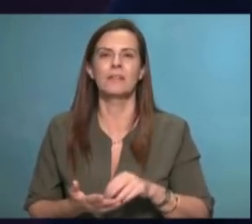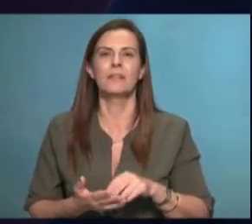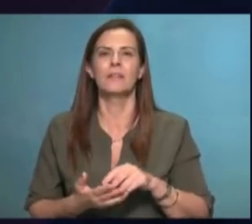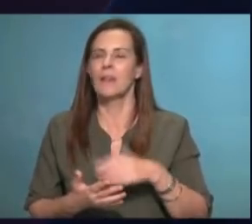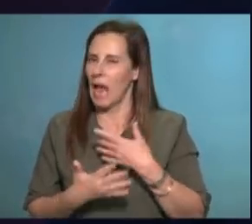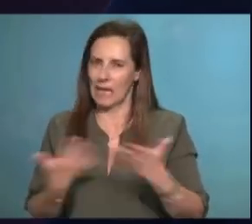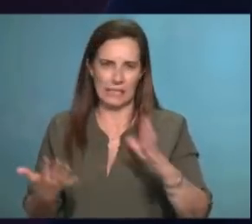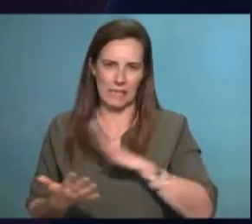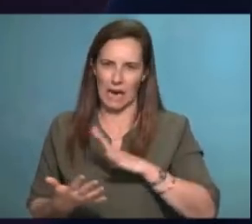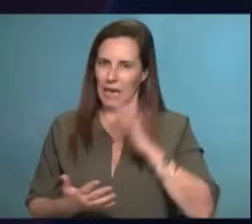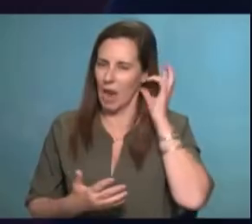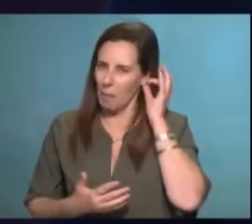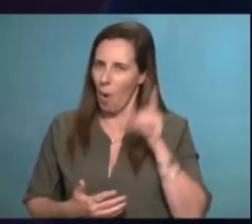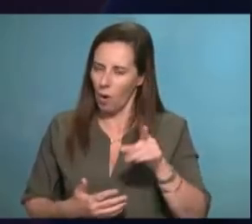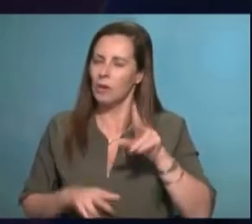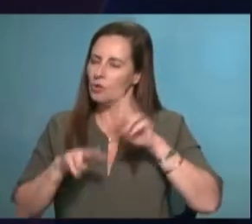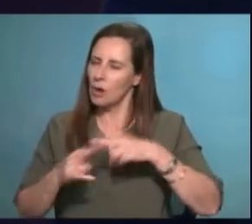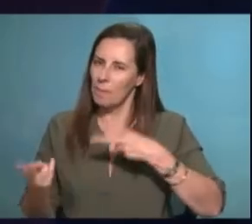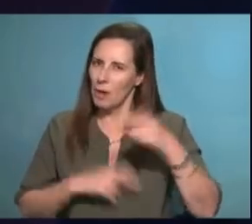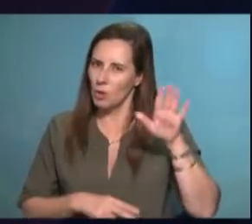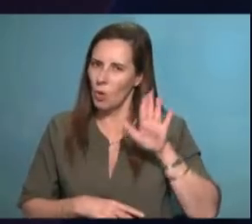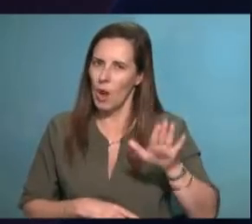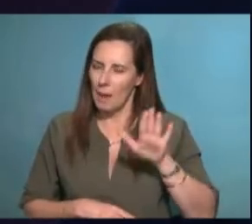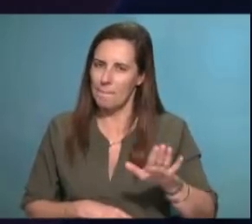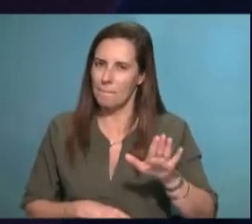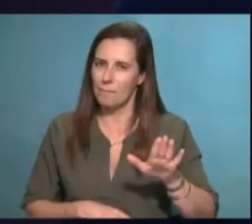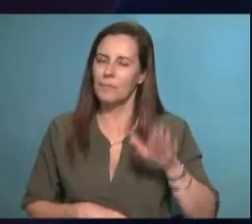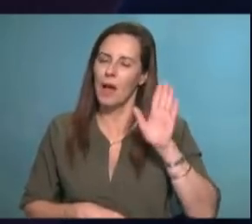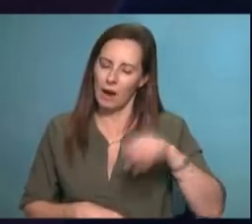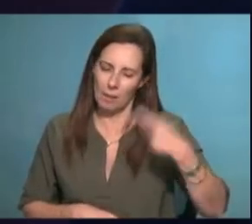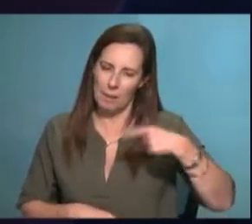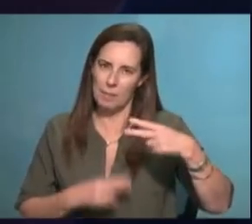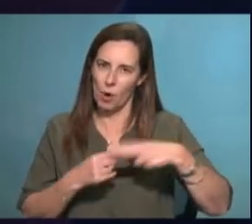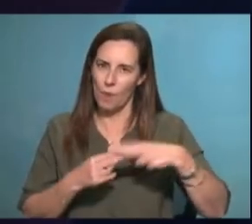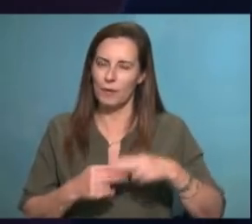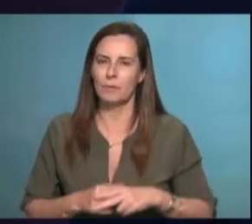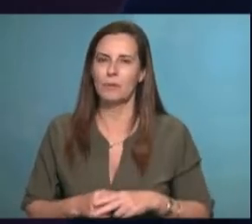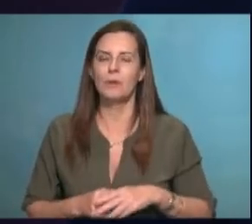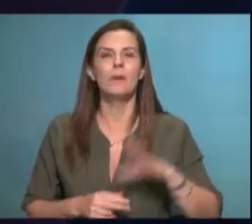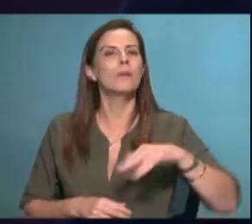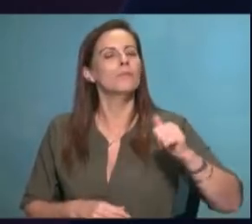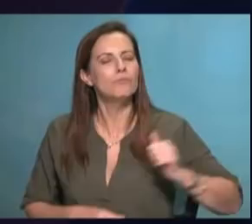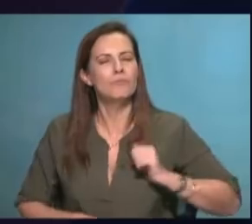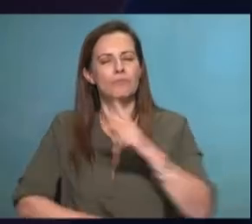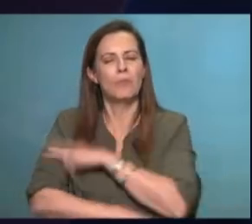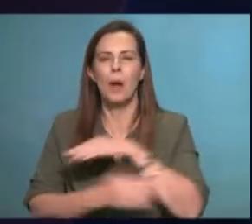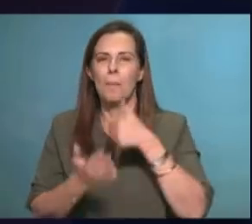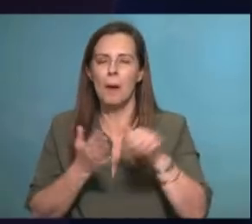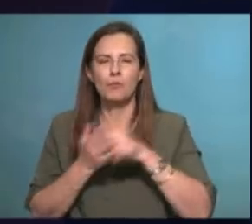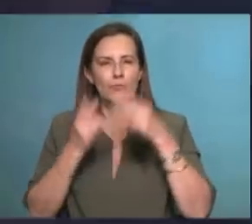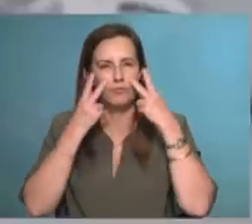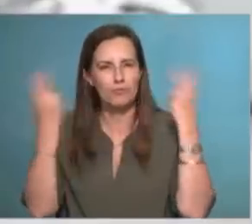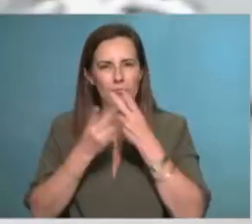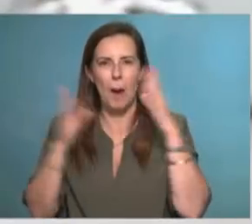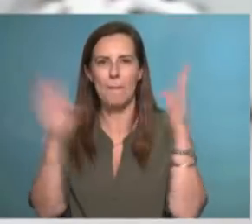נשקפת סכנה לחייה, היא תישאר באשפוז במחלקה הכירורגית גם בימים הבאים. וכוחות הביטחון כאמור ממשיכים במצוד אחר